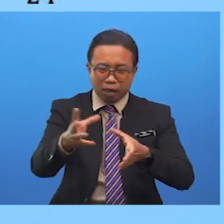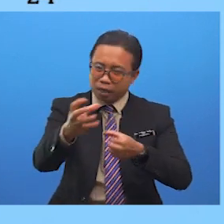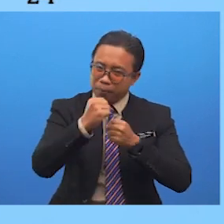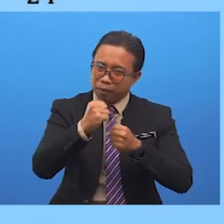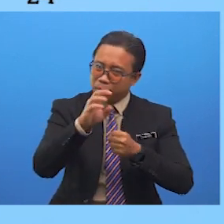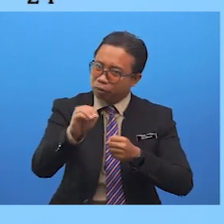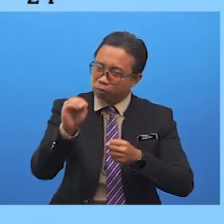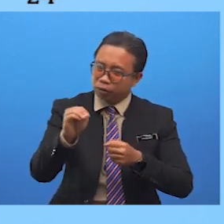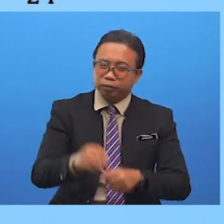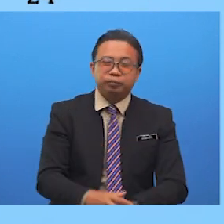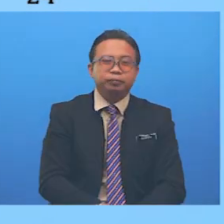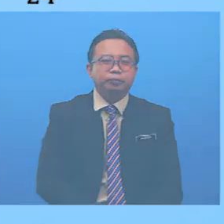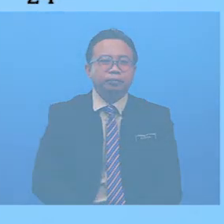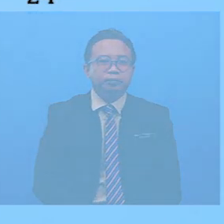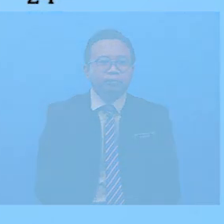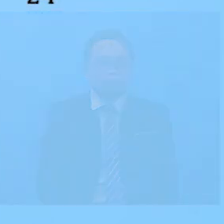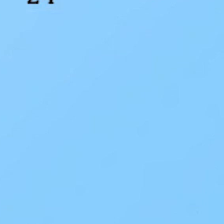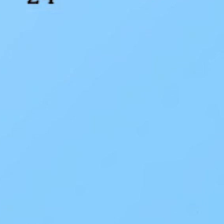dapatan murid-murid